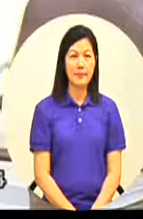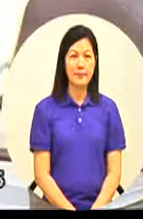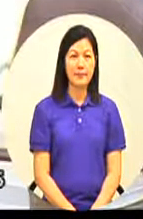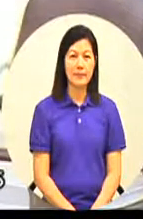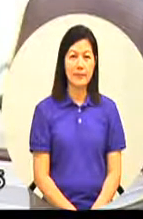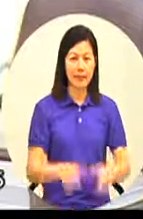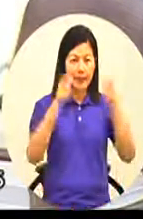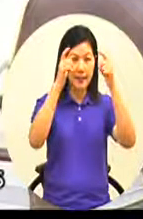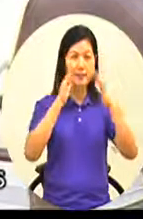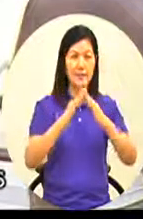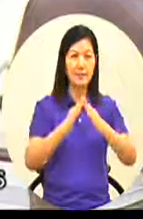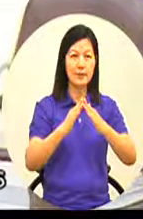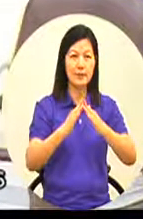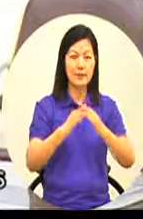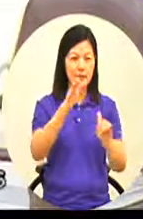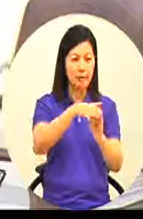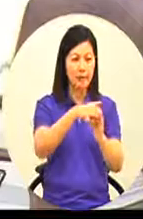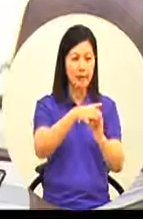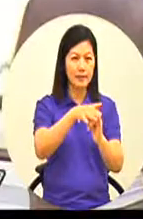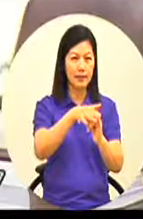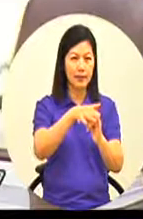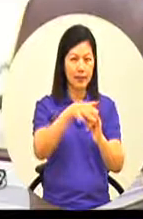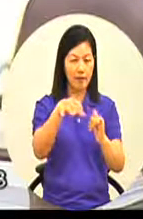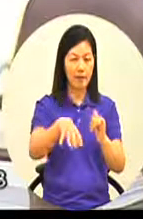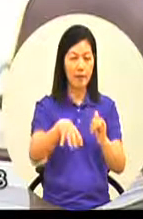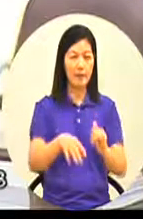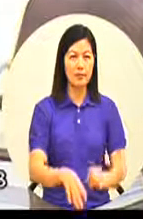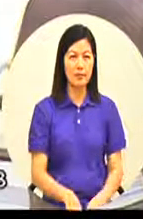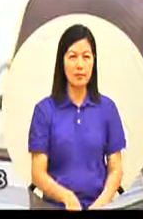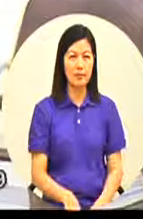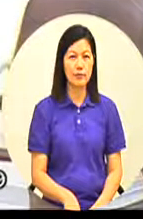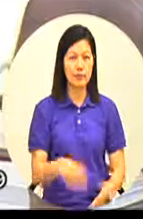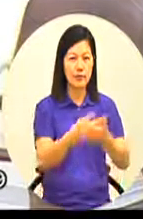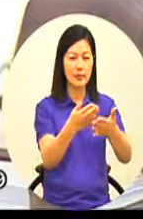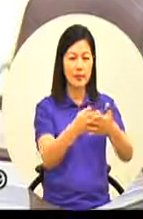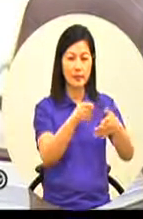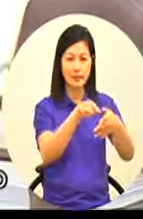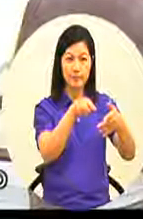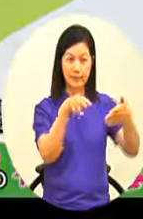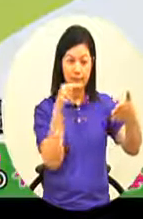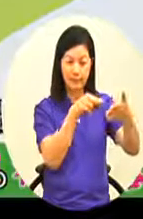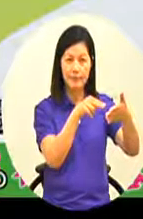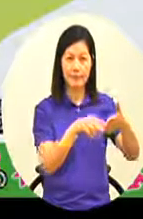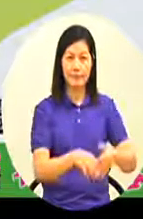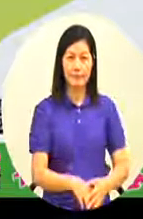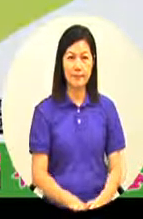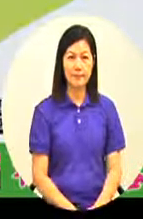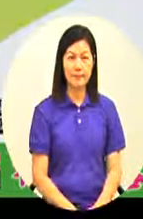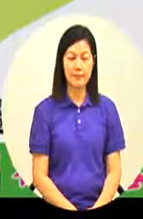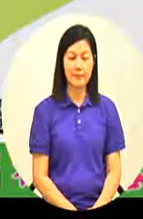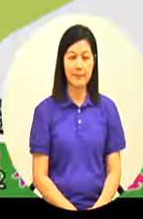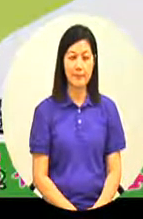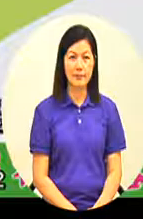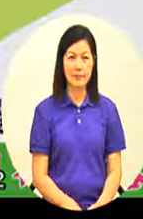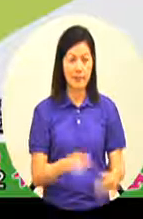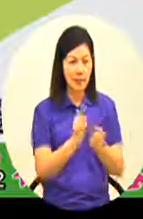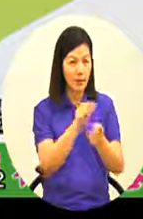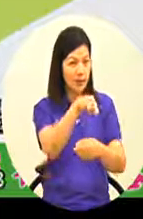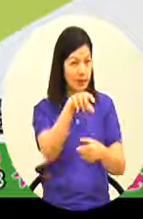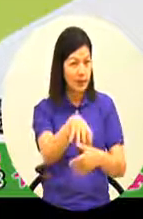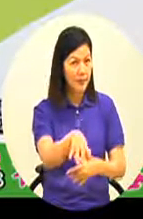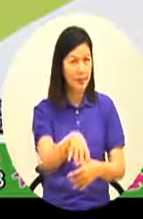高雄市殡葬处，刚刚那个是平面图，来回归一下。局长，你对这个地方应